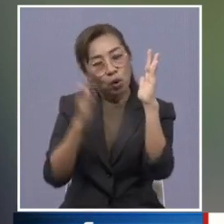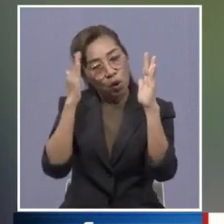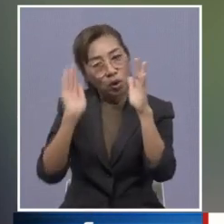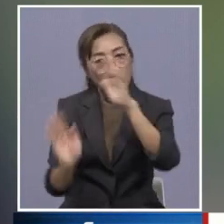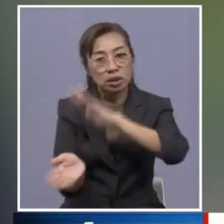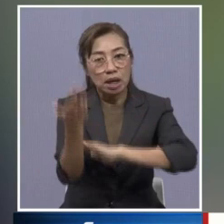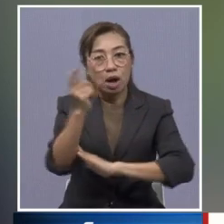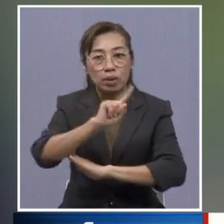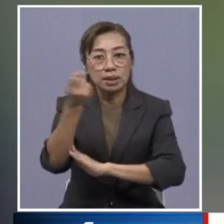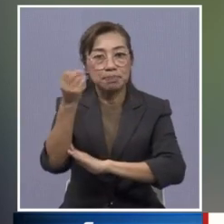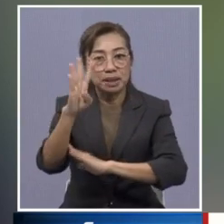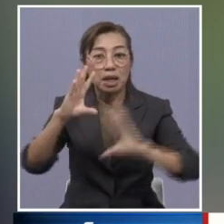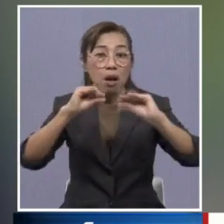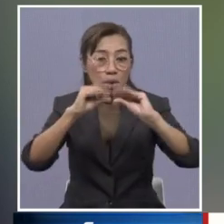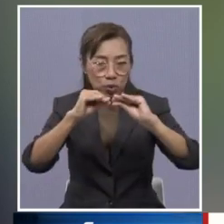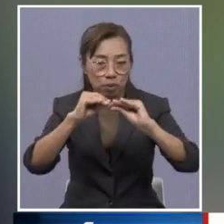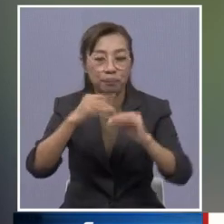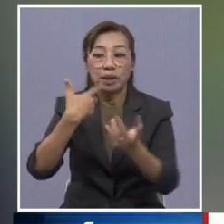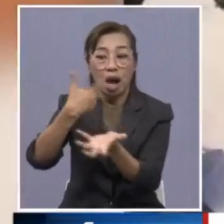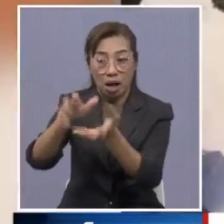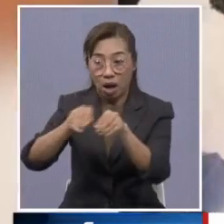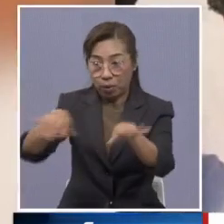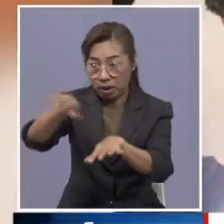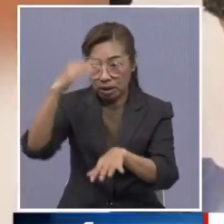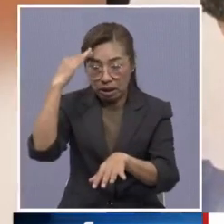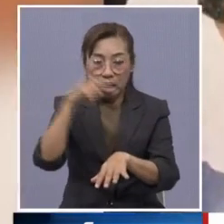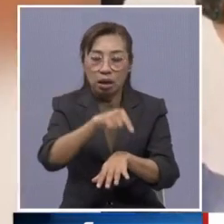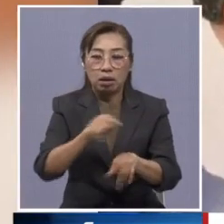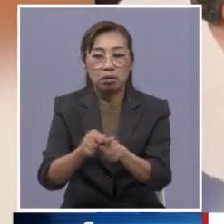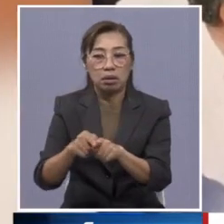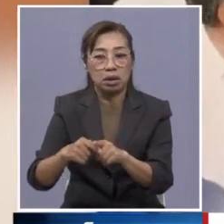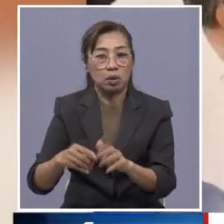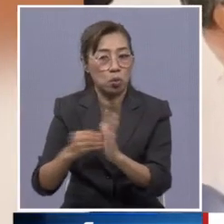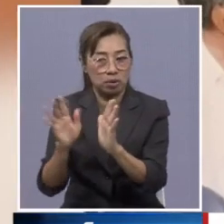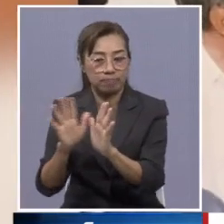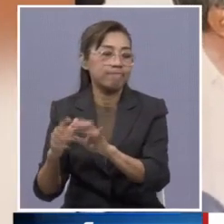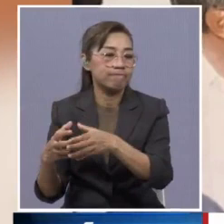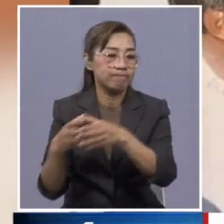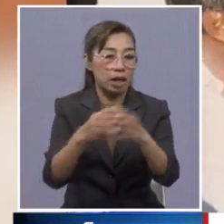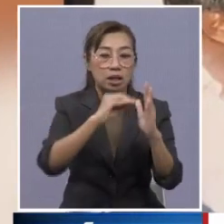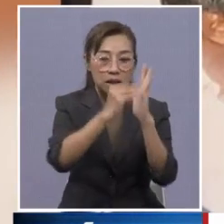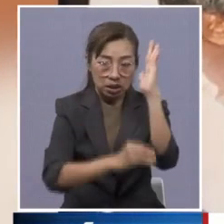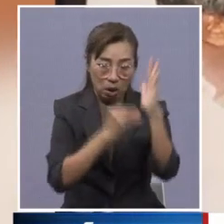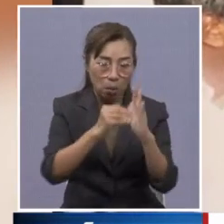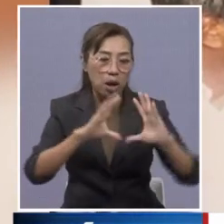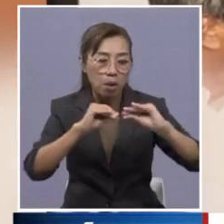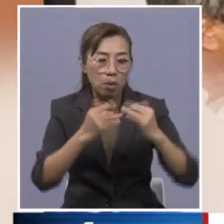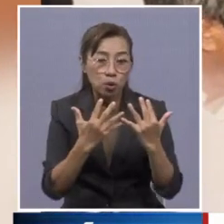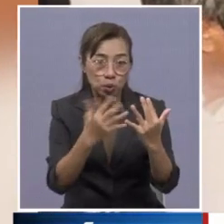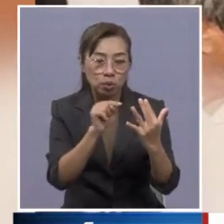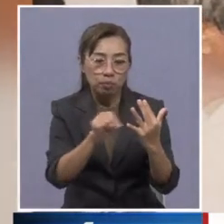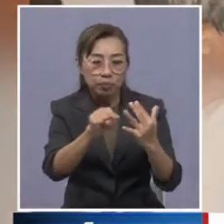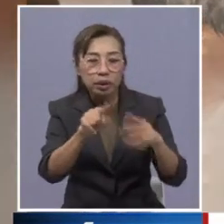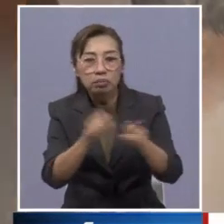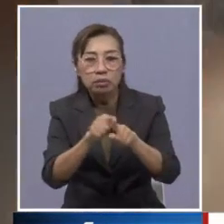ประชุมครมขอเล่าให้พี่น้องประชาชนฟังว่าการไปประชุมนอกสถานที่นั้นวัตถุประสงค์ก็เพื่อที่จะให้ครมแล้วก็